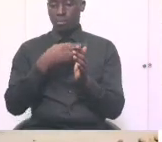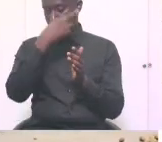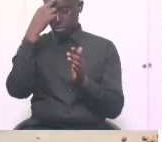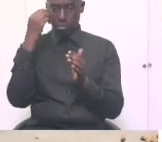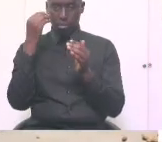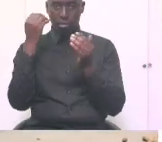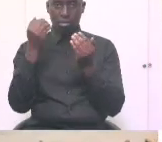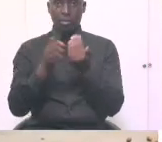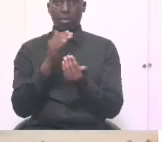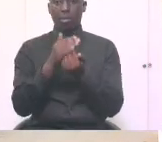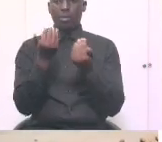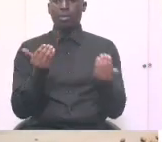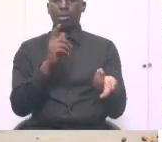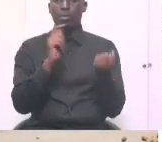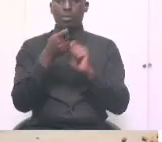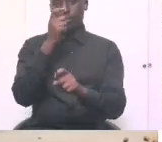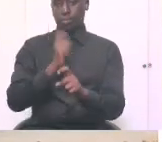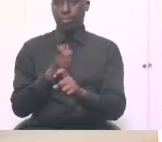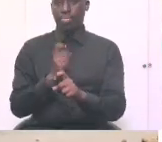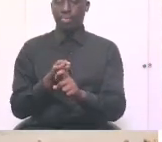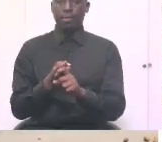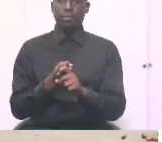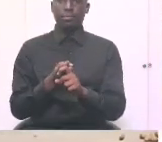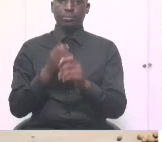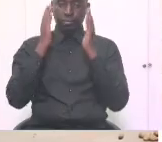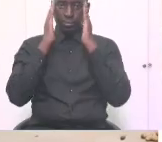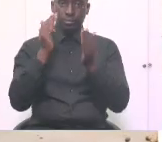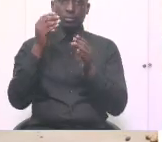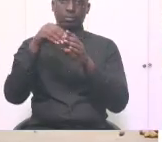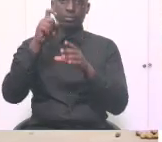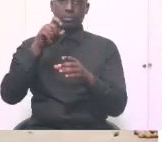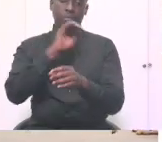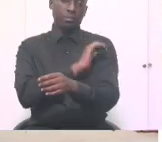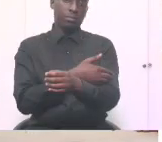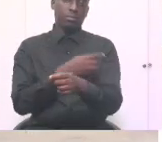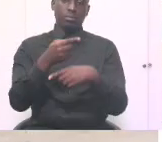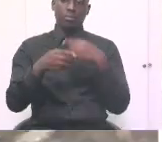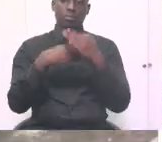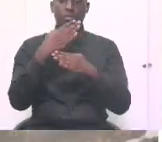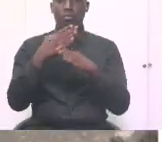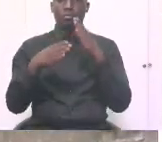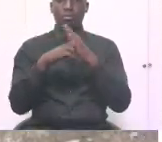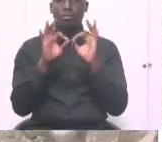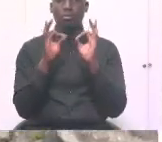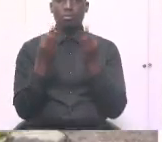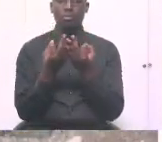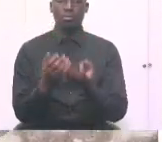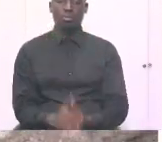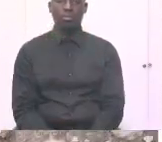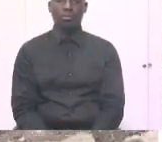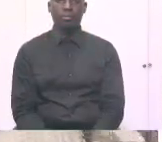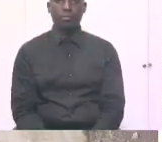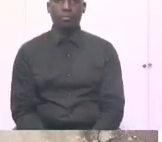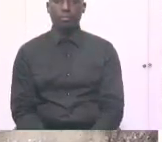uburere bw'abana bukomeza kugenda bugorana bigashimangira ko hakenewe imbaraga nyinshi mu gukomeza kubaka umuryango Emmanuel